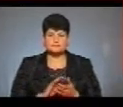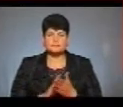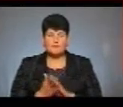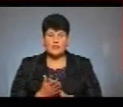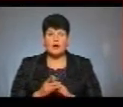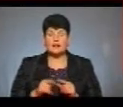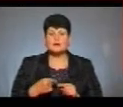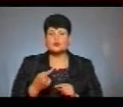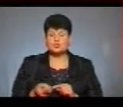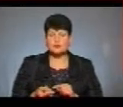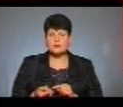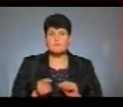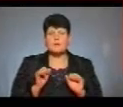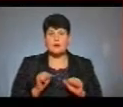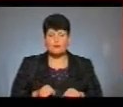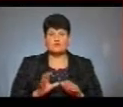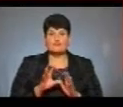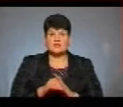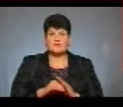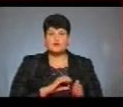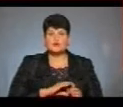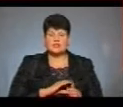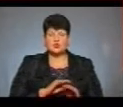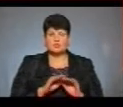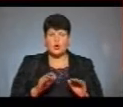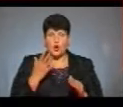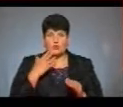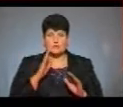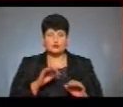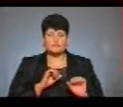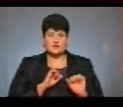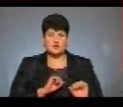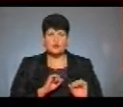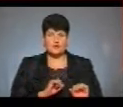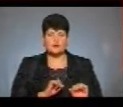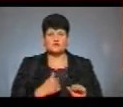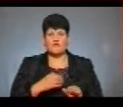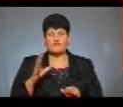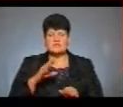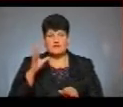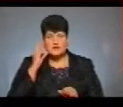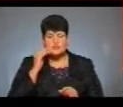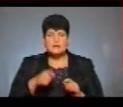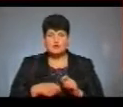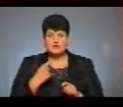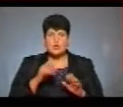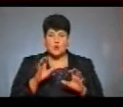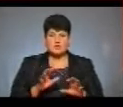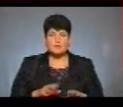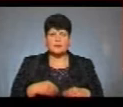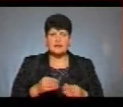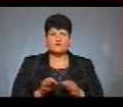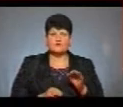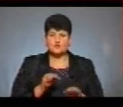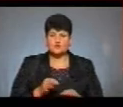Наступний етап – ми можемо війти в юридичну площину, коли будемо відстоювати. Скажімо, що ми вважаємо, що це порушення Конституції, ми подаємо в суд